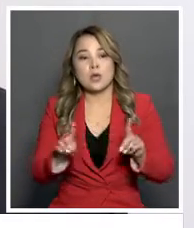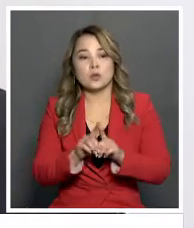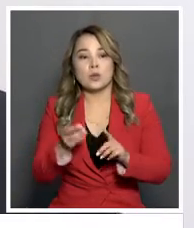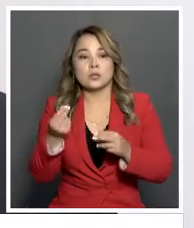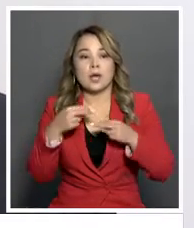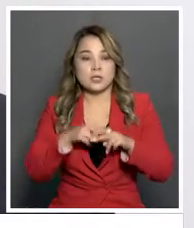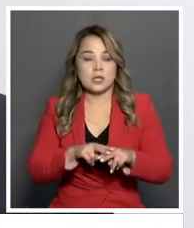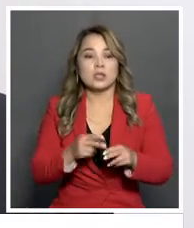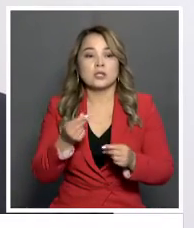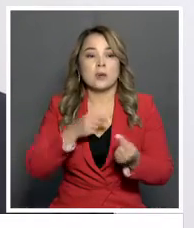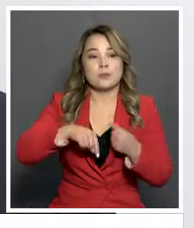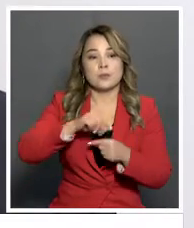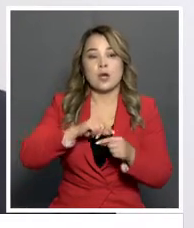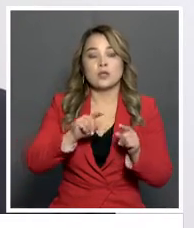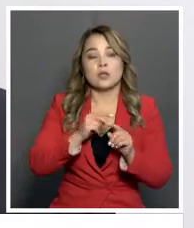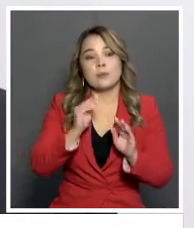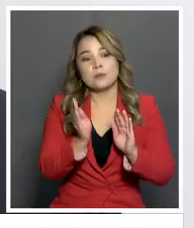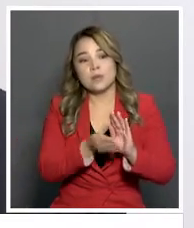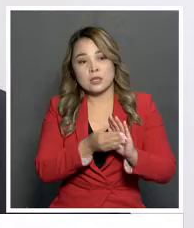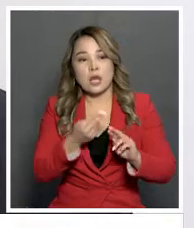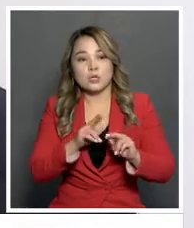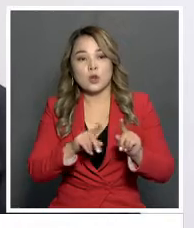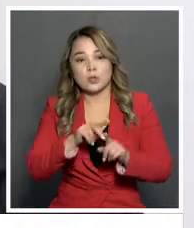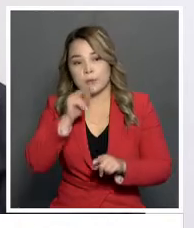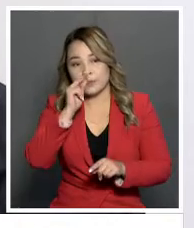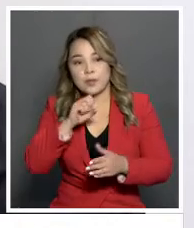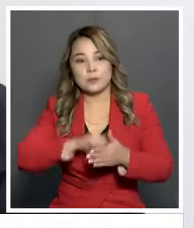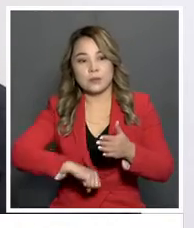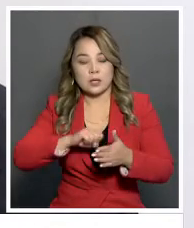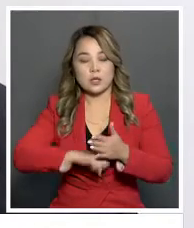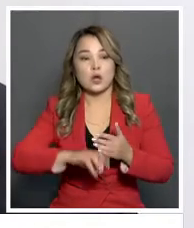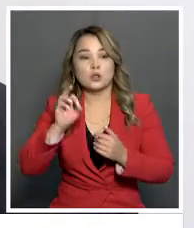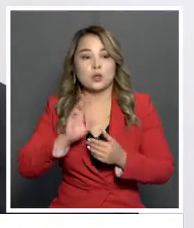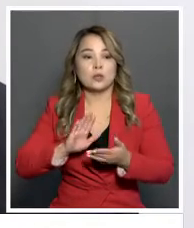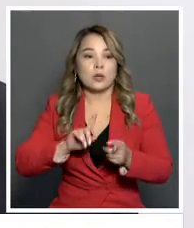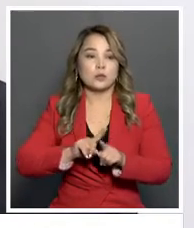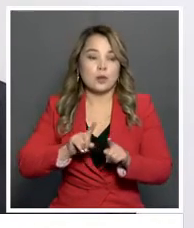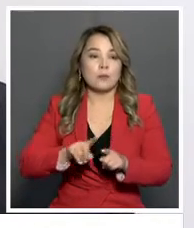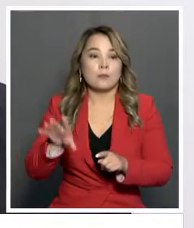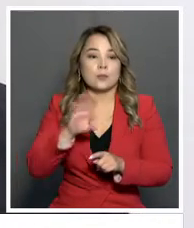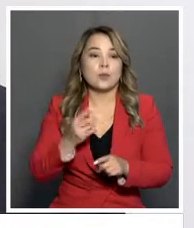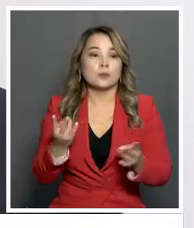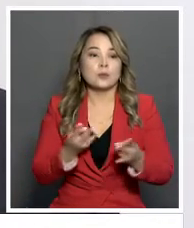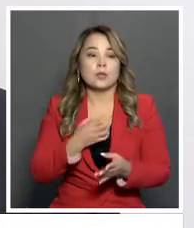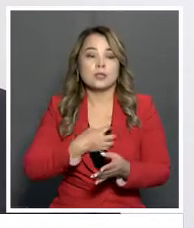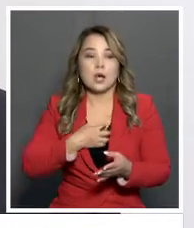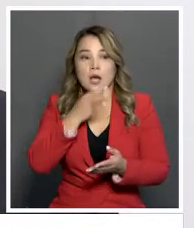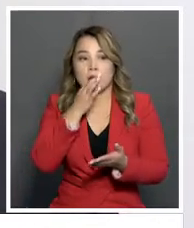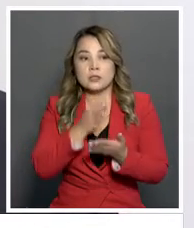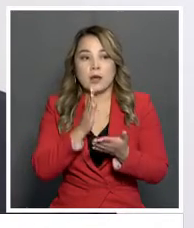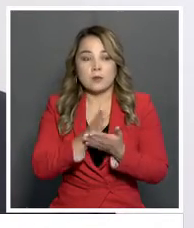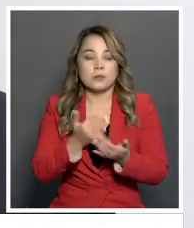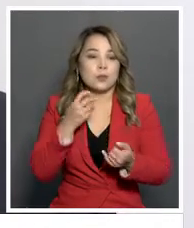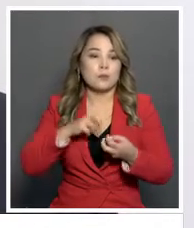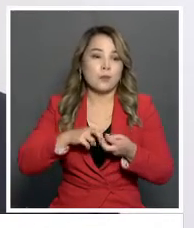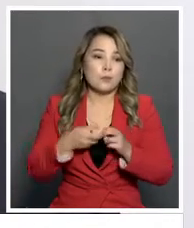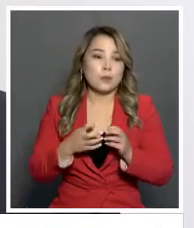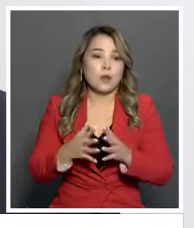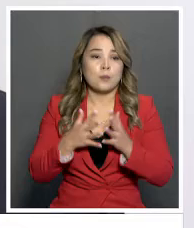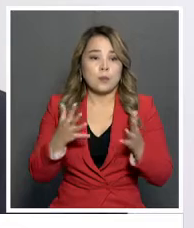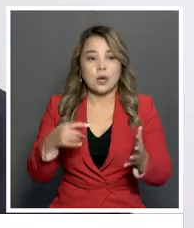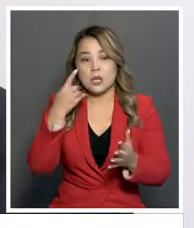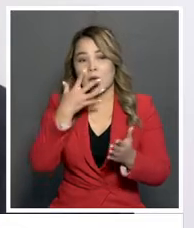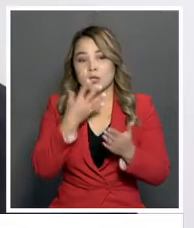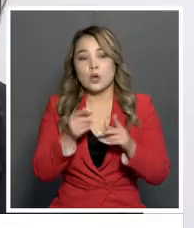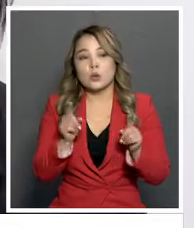қаржы жемқорлықтың кесірінен талан-таражға түсіп, әлеуметтік қолдауға зәру балалар мен ересектерге жетпей жатады. Ал мұнда жеке коммерциялық